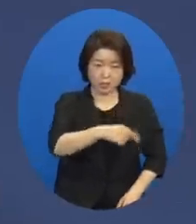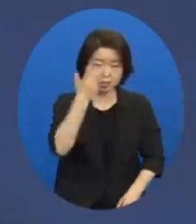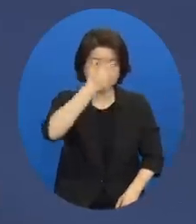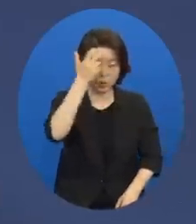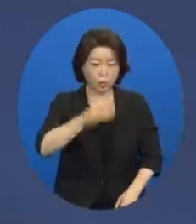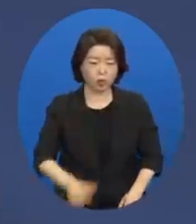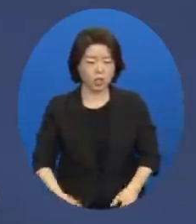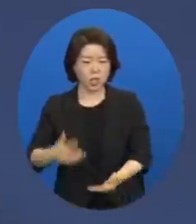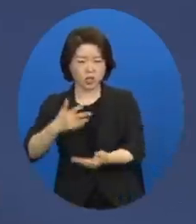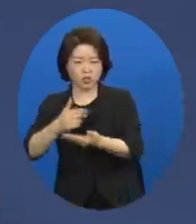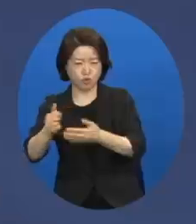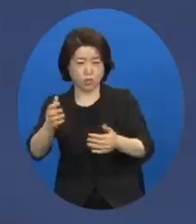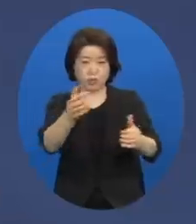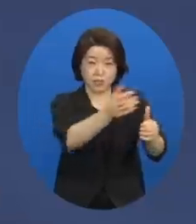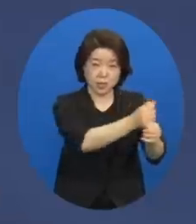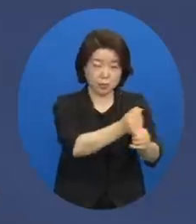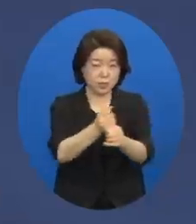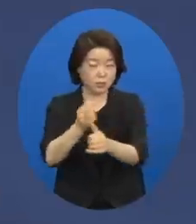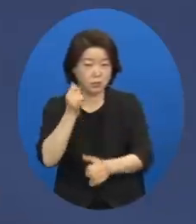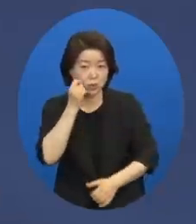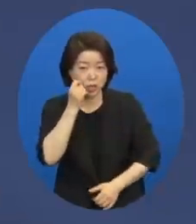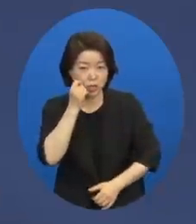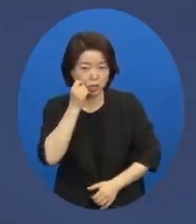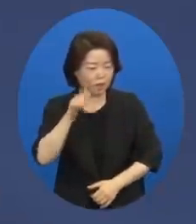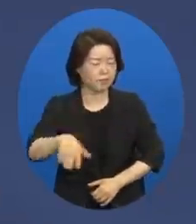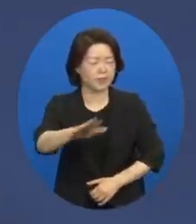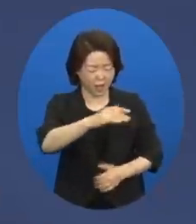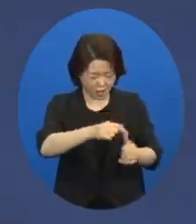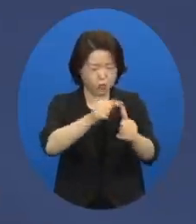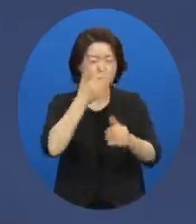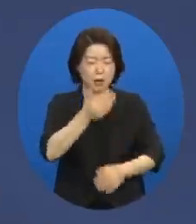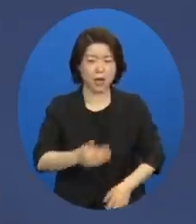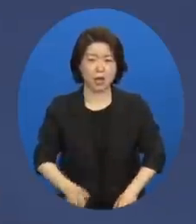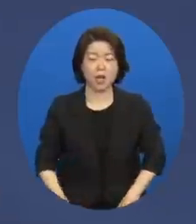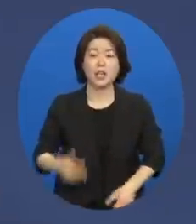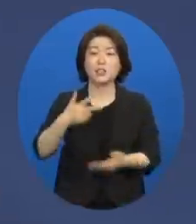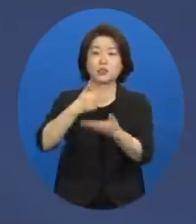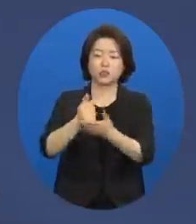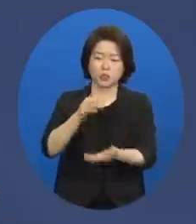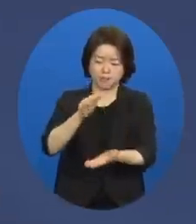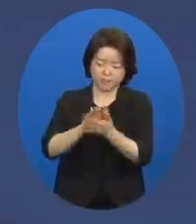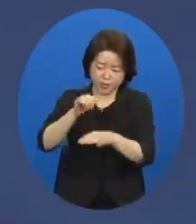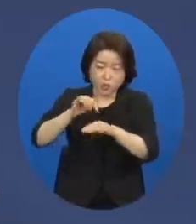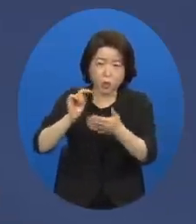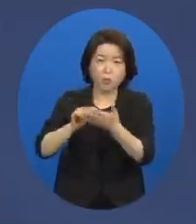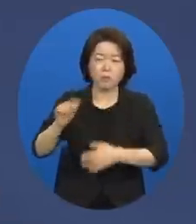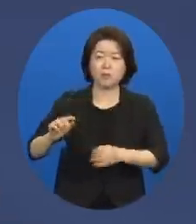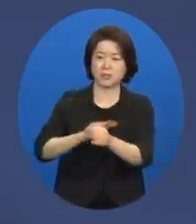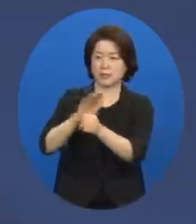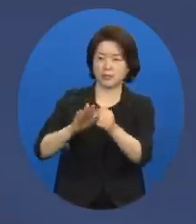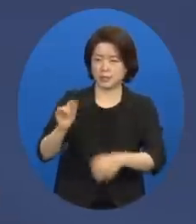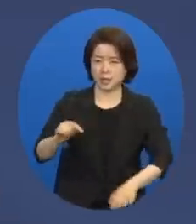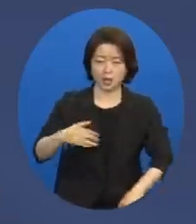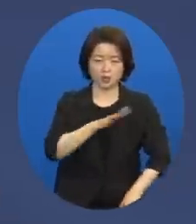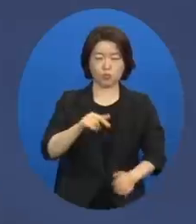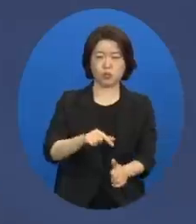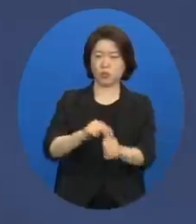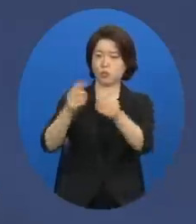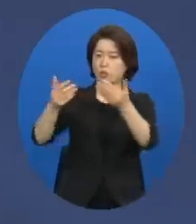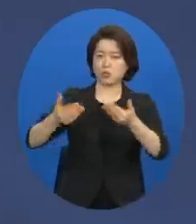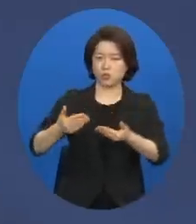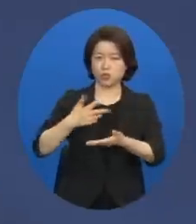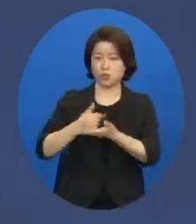못 닿아서 구원하지 못할 자 없다고 말씀하십니다. 그리고 그 주님의 그 열정은 그 사랑은 우리를 구원하시는